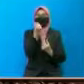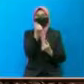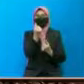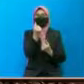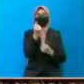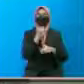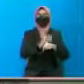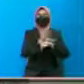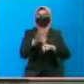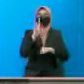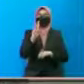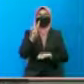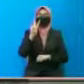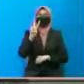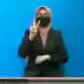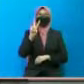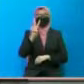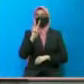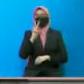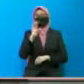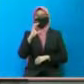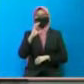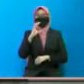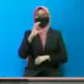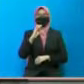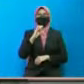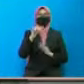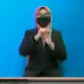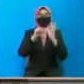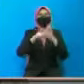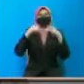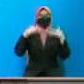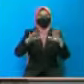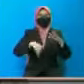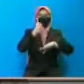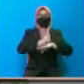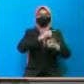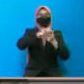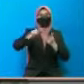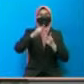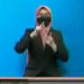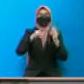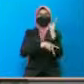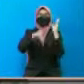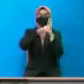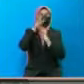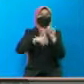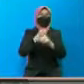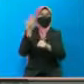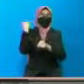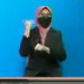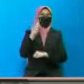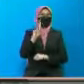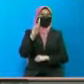tidak z19 telah ditubuhkan di bawah akta 830 dan diluluskan oleh parlemen pada tahun lalu untuk